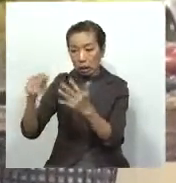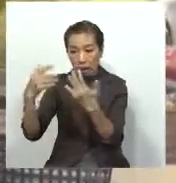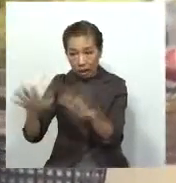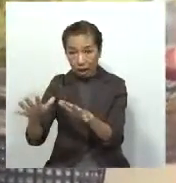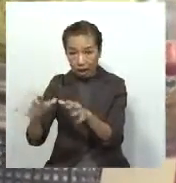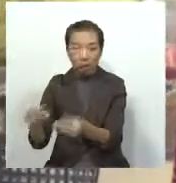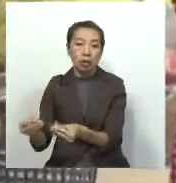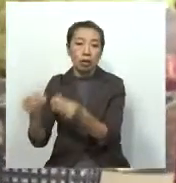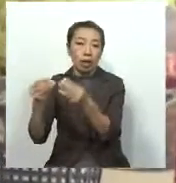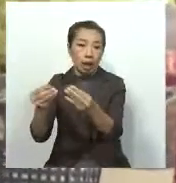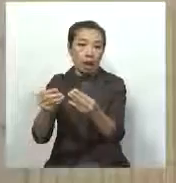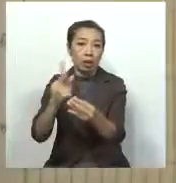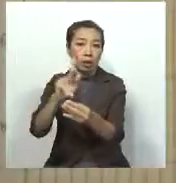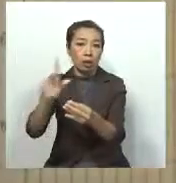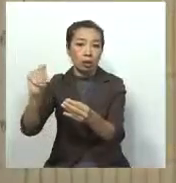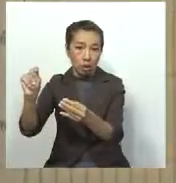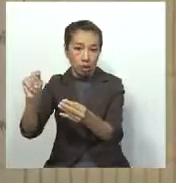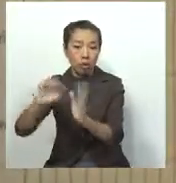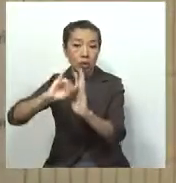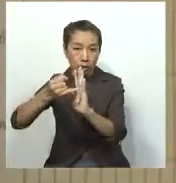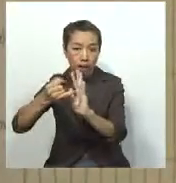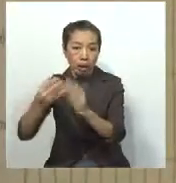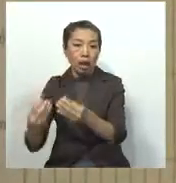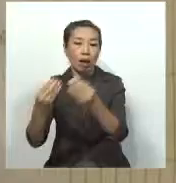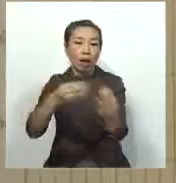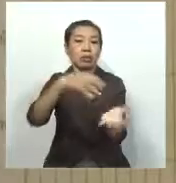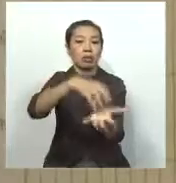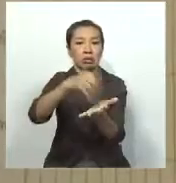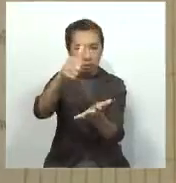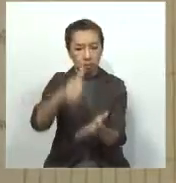ยืนยันนะคะว่าทุกอย่างนั้นเป็นข้อมูลที่ชี้แจงได้ค่ะ